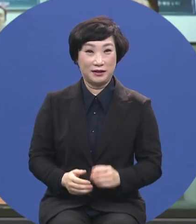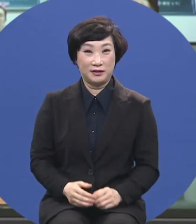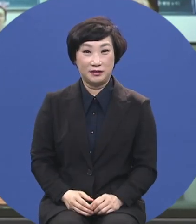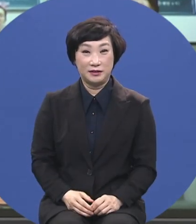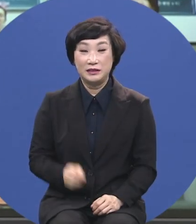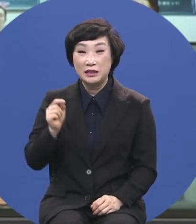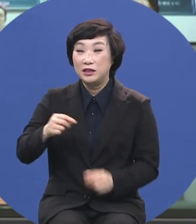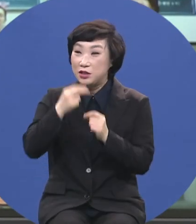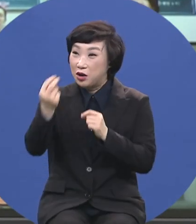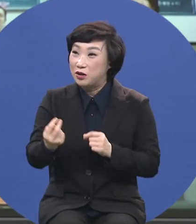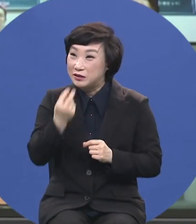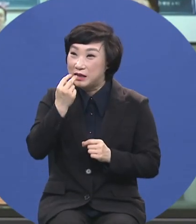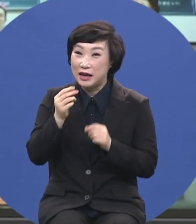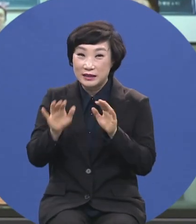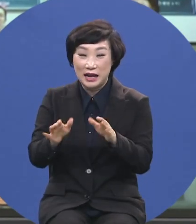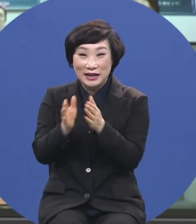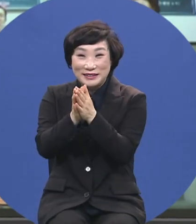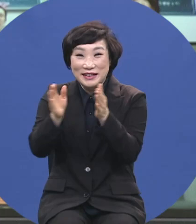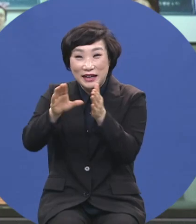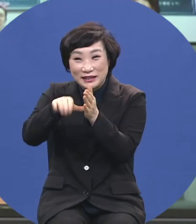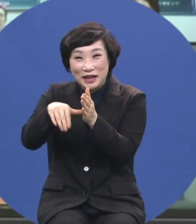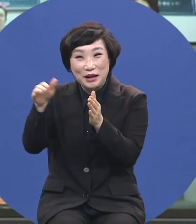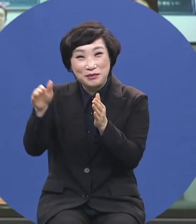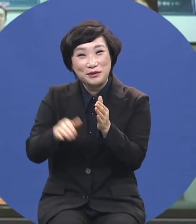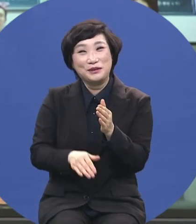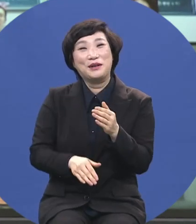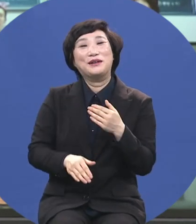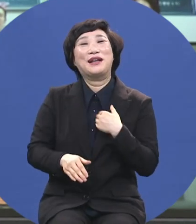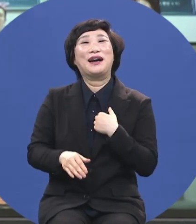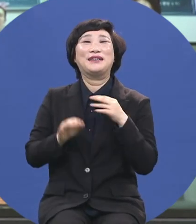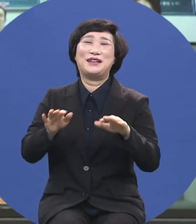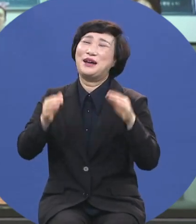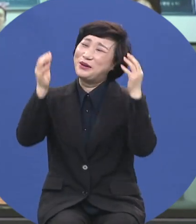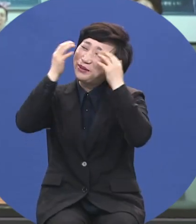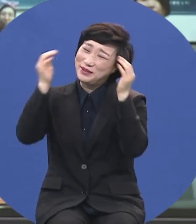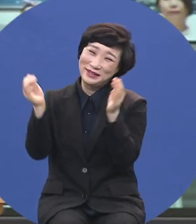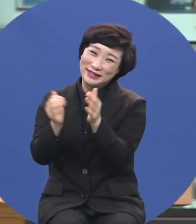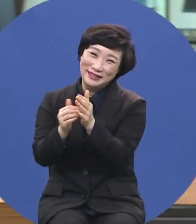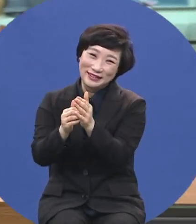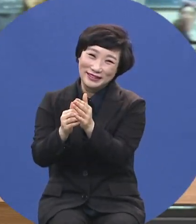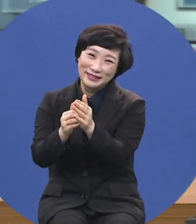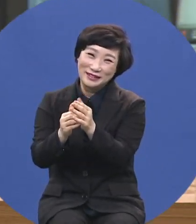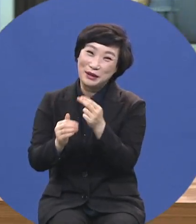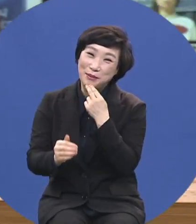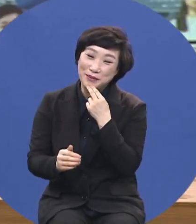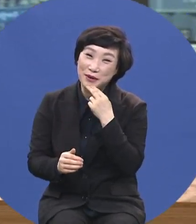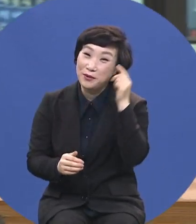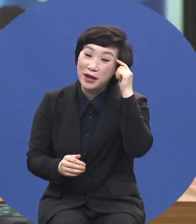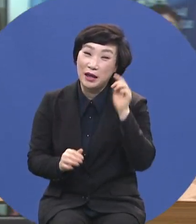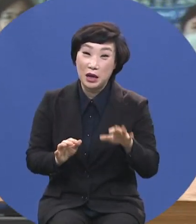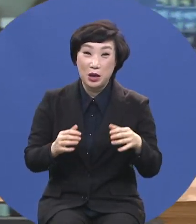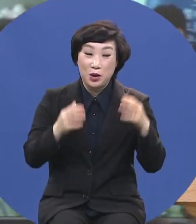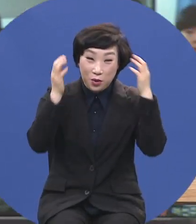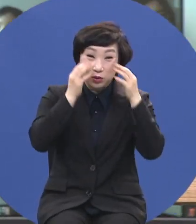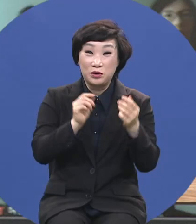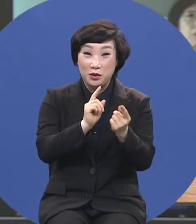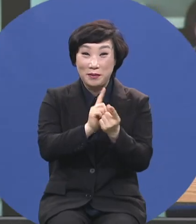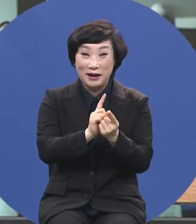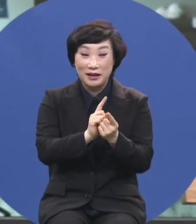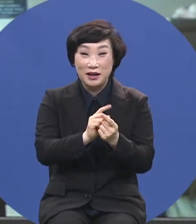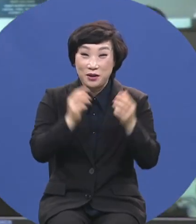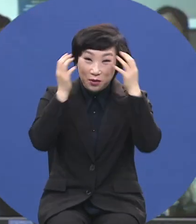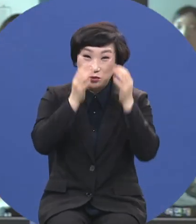그 영생이 착수되는 그 시간부터 고통도 없어. 왜? 고통당할 육신이